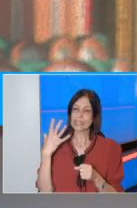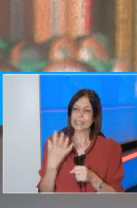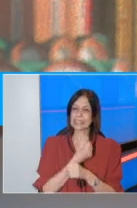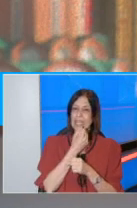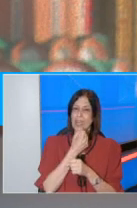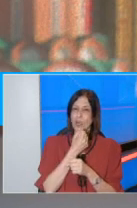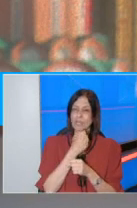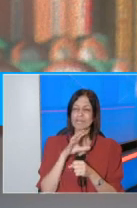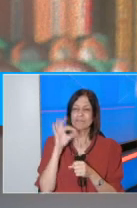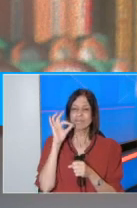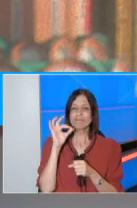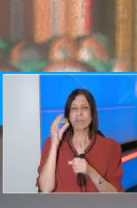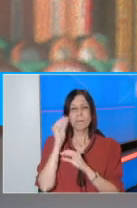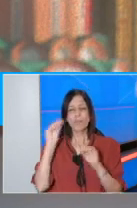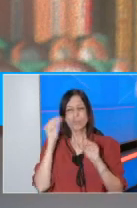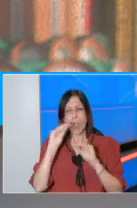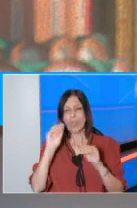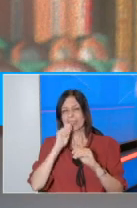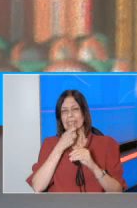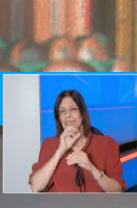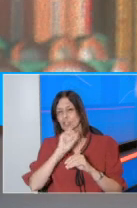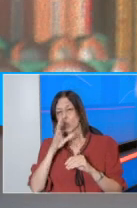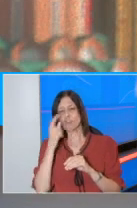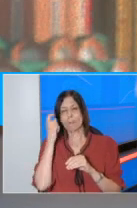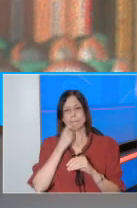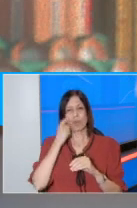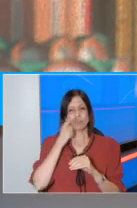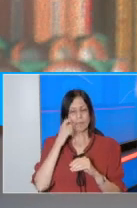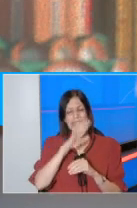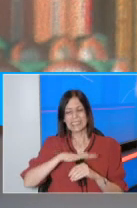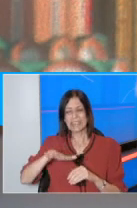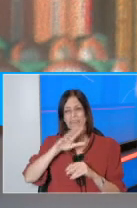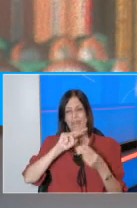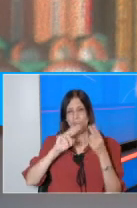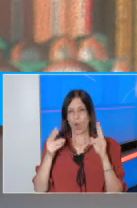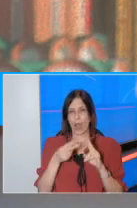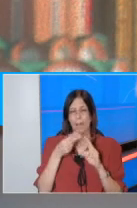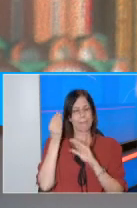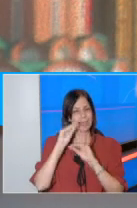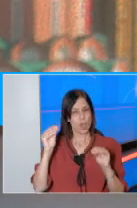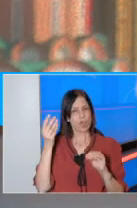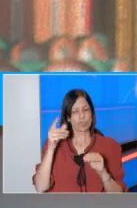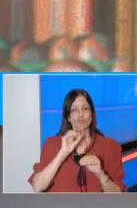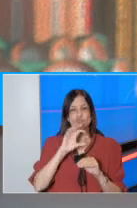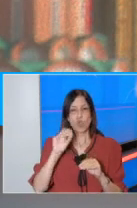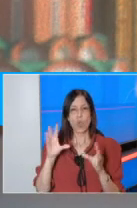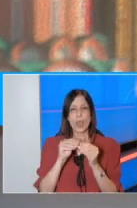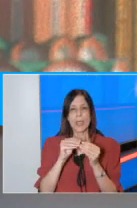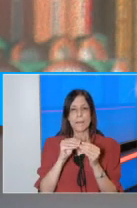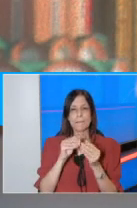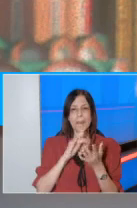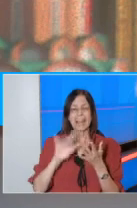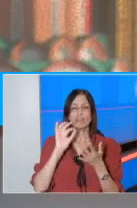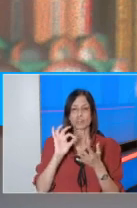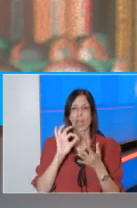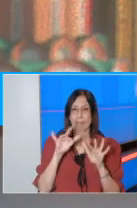הודעות מוצפנות שנשלחו בין פושעים בארגוני פשיעה מסביב לעולם. ההודעות הללו נשלחו באמצעות אפליקציית